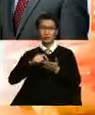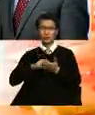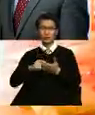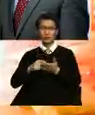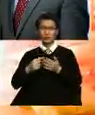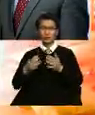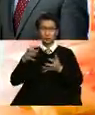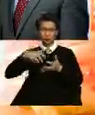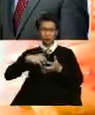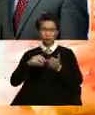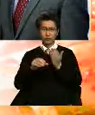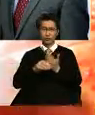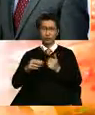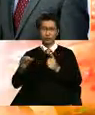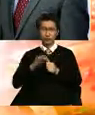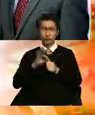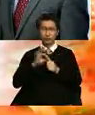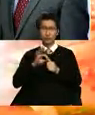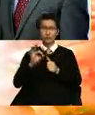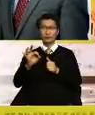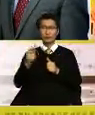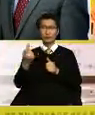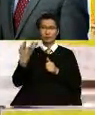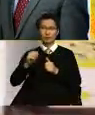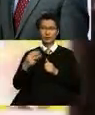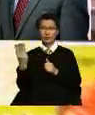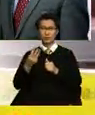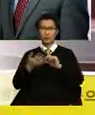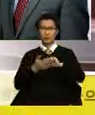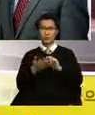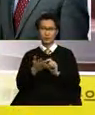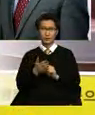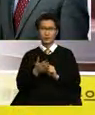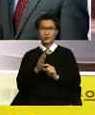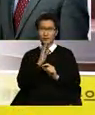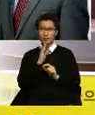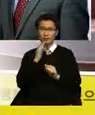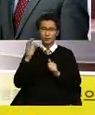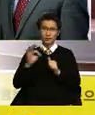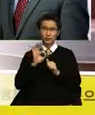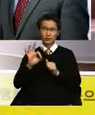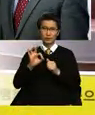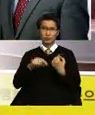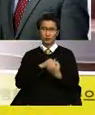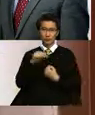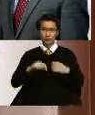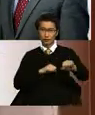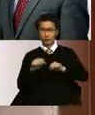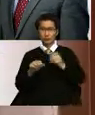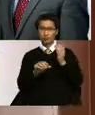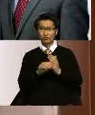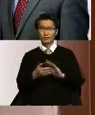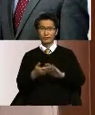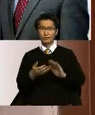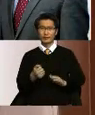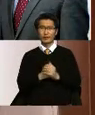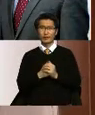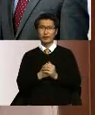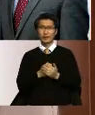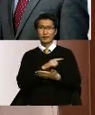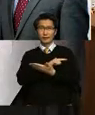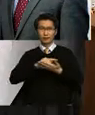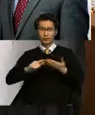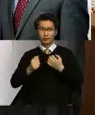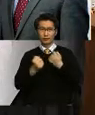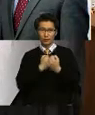수입 중에서 보조금이 1억 3,600여만 원으로 사실상 보조금에 의존한 활동을 하고 있습니다.